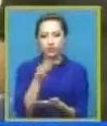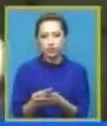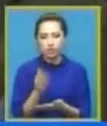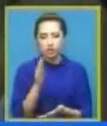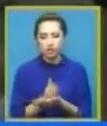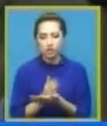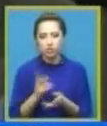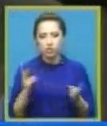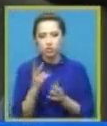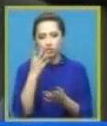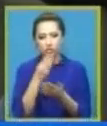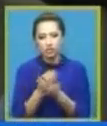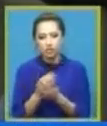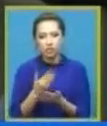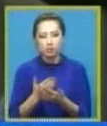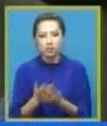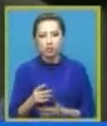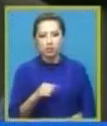кішкене жоғарырақ болу керек деп ойлаймын.